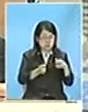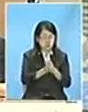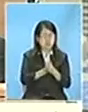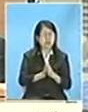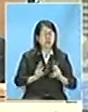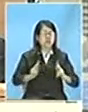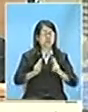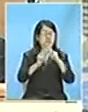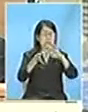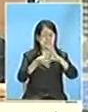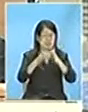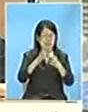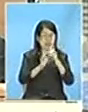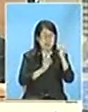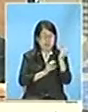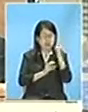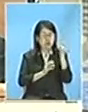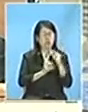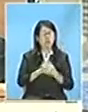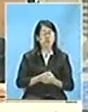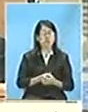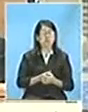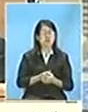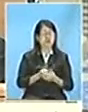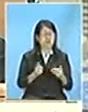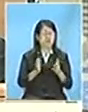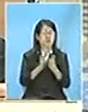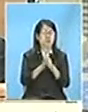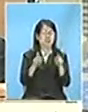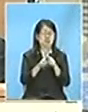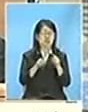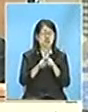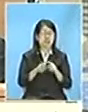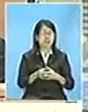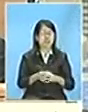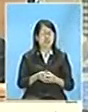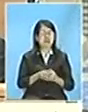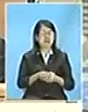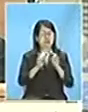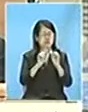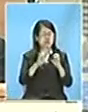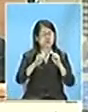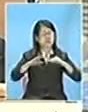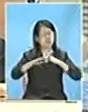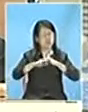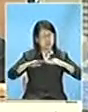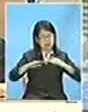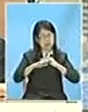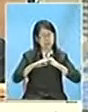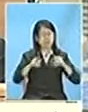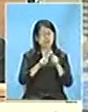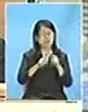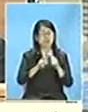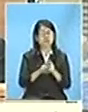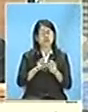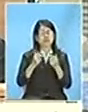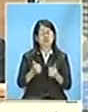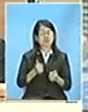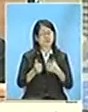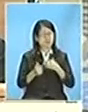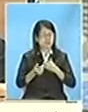าก็เลยติดไปด้วยในสถาบันการศึกษาตรงนั้นนะแต่คราวนี้เนี่ยเมื่อจะยก